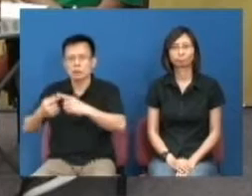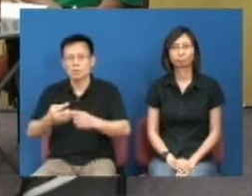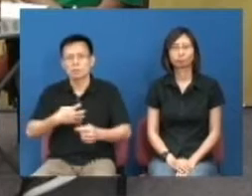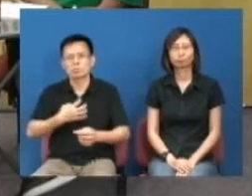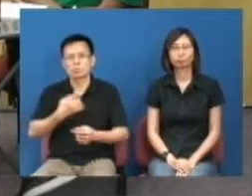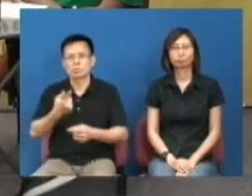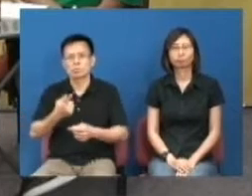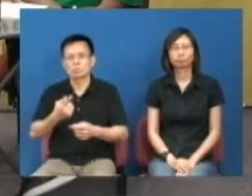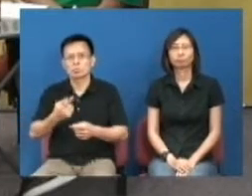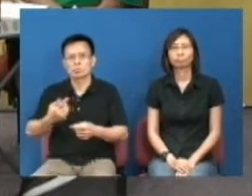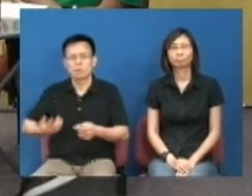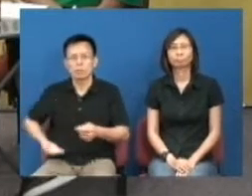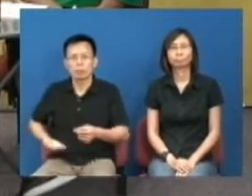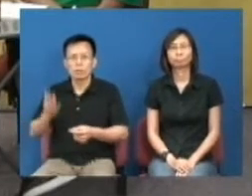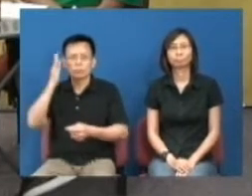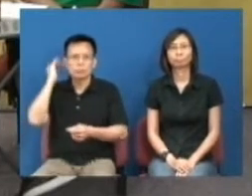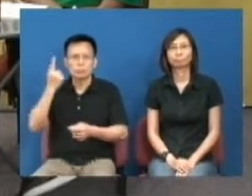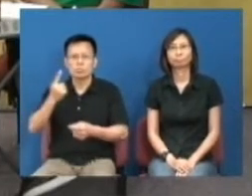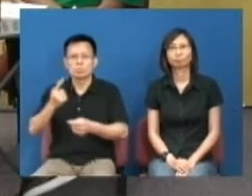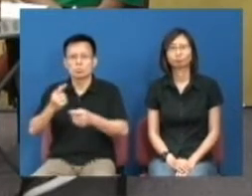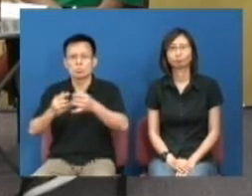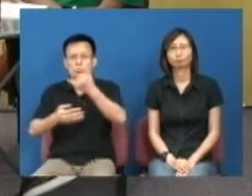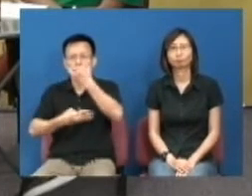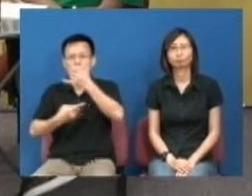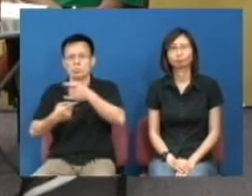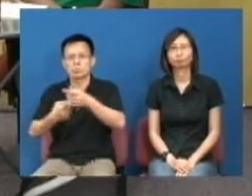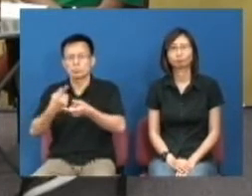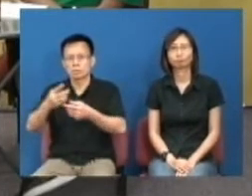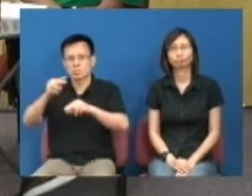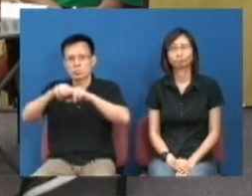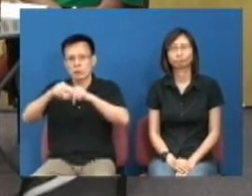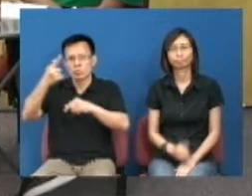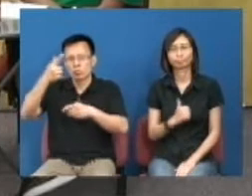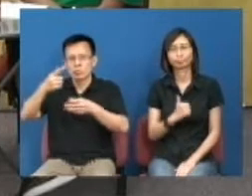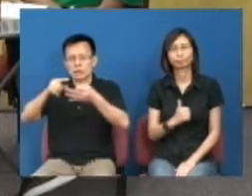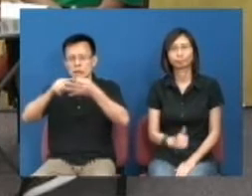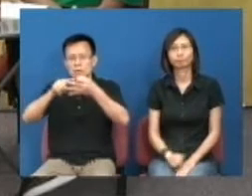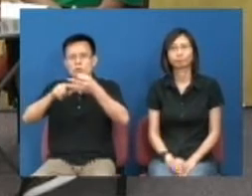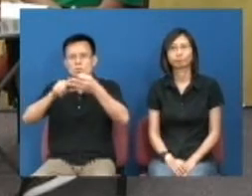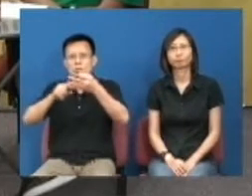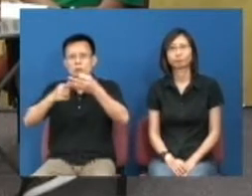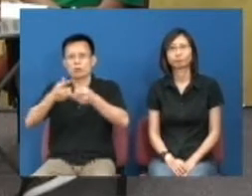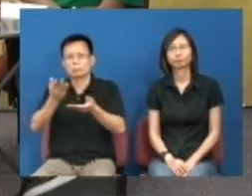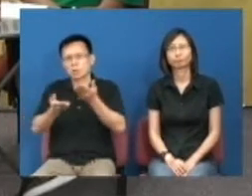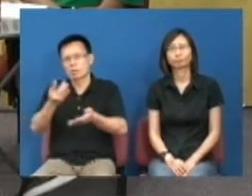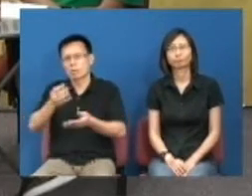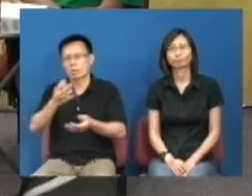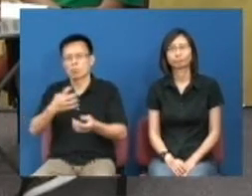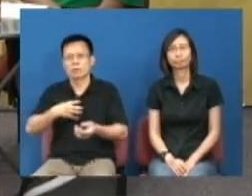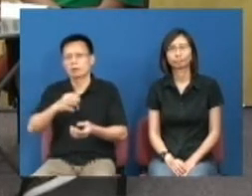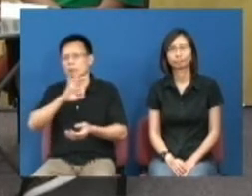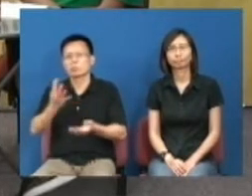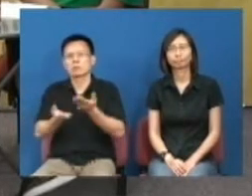同六四嘅英靈比，同趙紫陽比就冇得比噶啦。你話我話都得噶啦，係